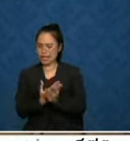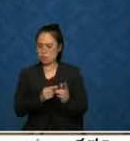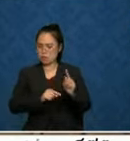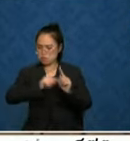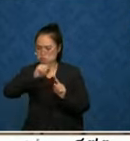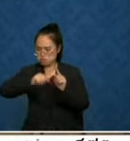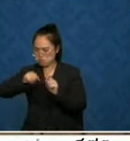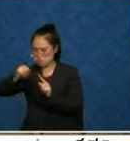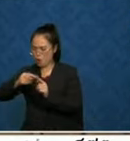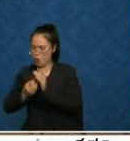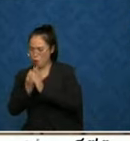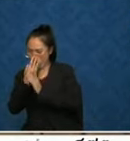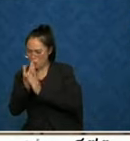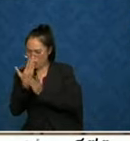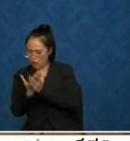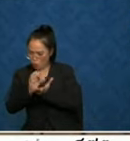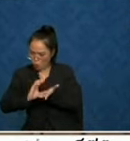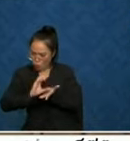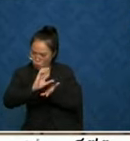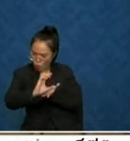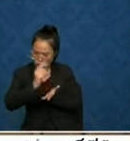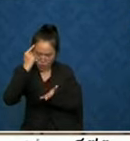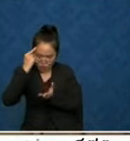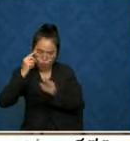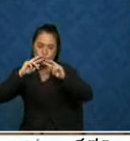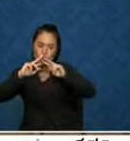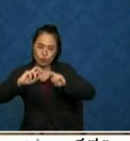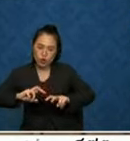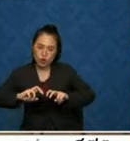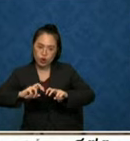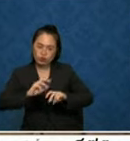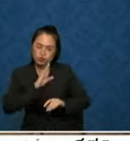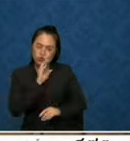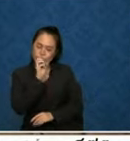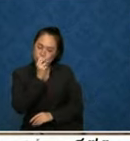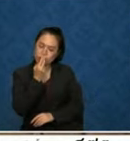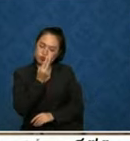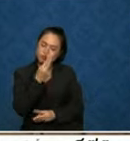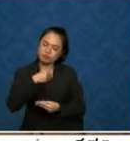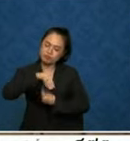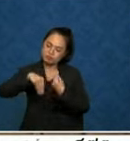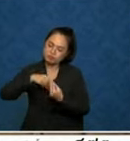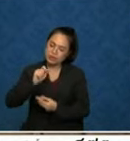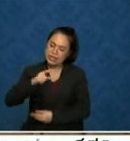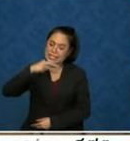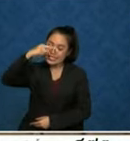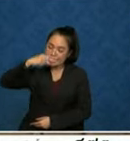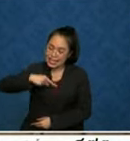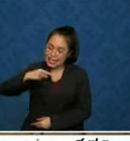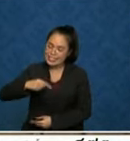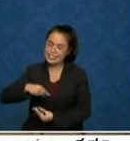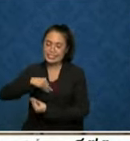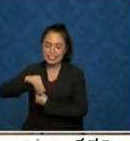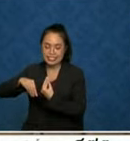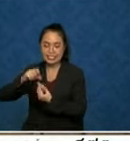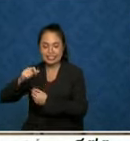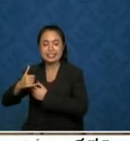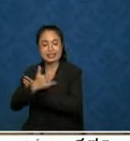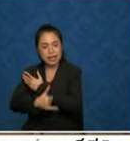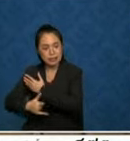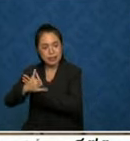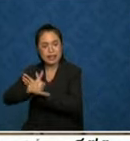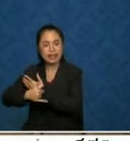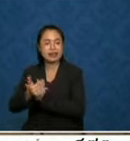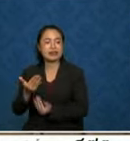รู้เรื่องกระจายการลงทุนรู้จักวิเคราะห์ปัจจัยพื้นฐานเช่นภาพรวมเศรษฐกิจไทยและต่างประเทศหรือองค์ประกอบข้อที่